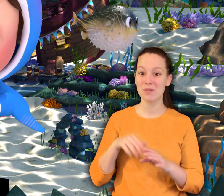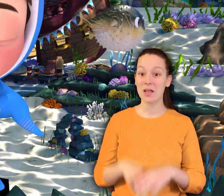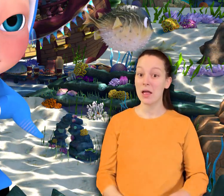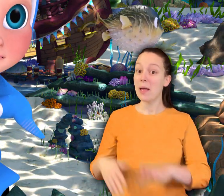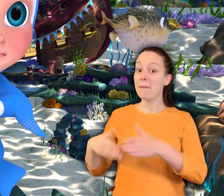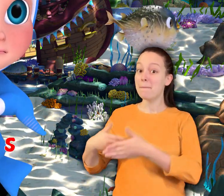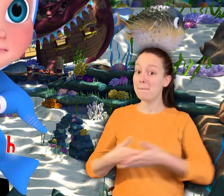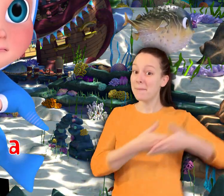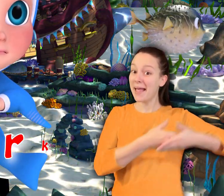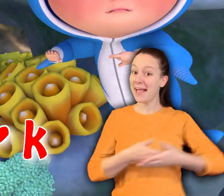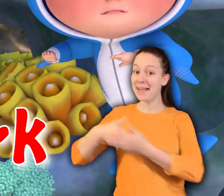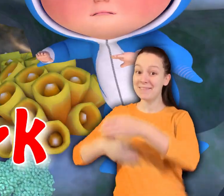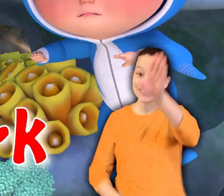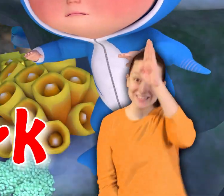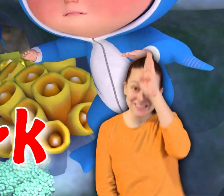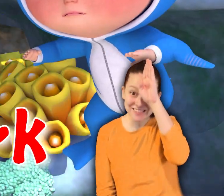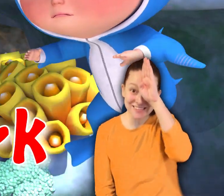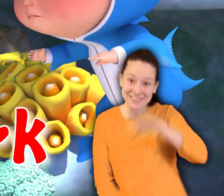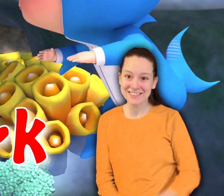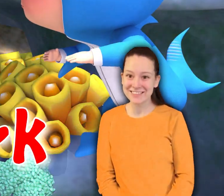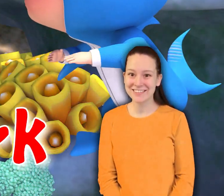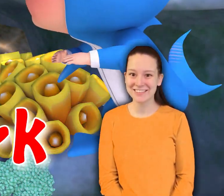you baby